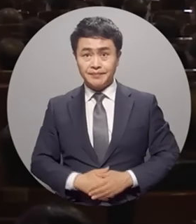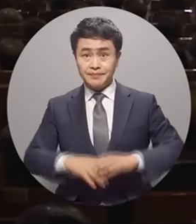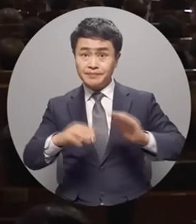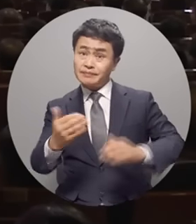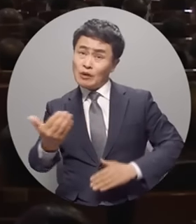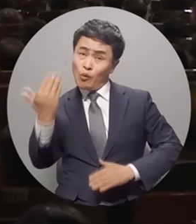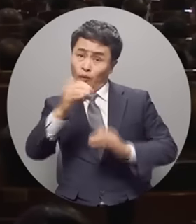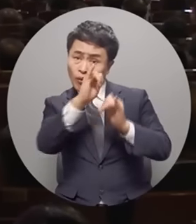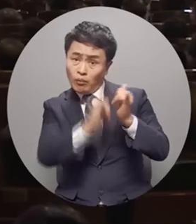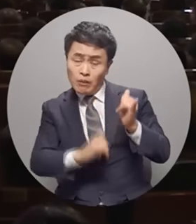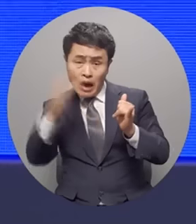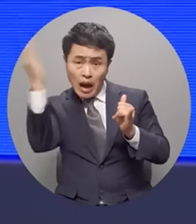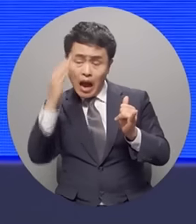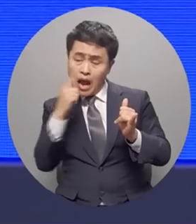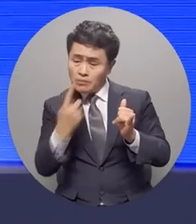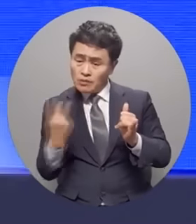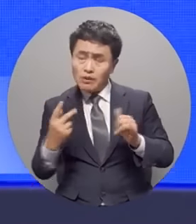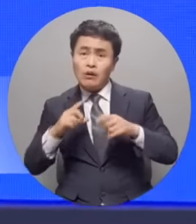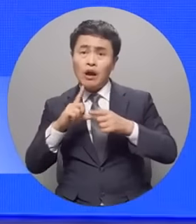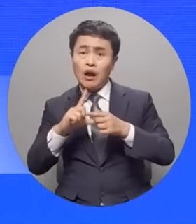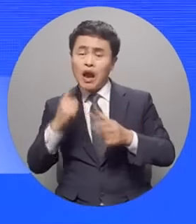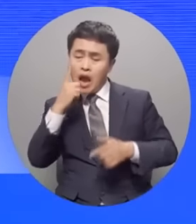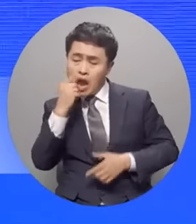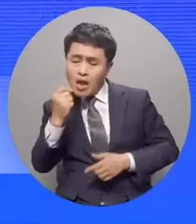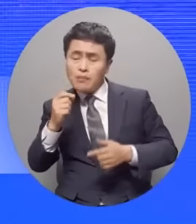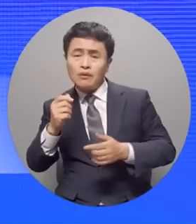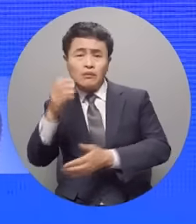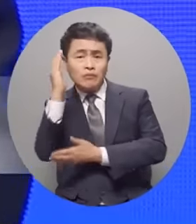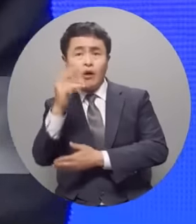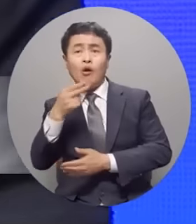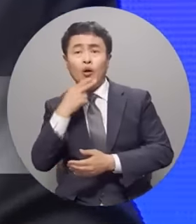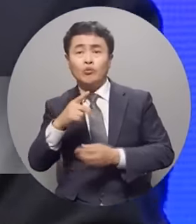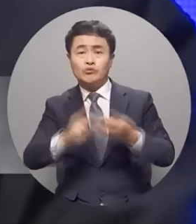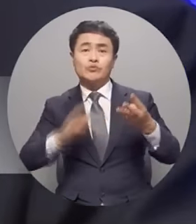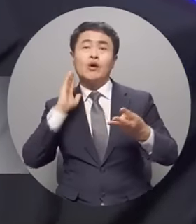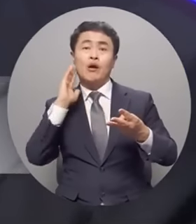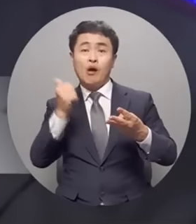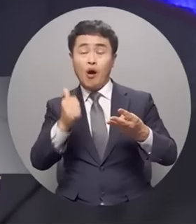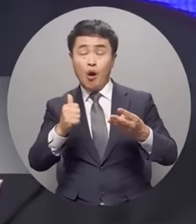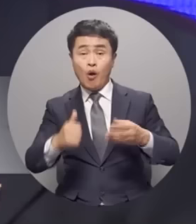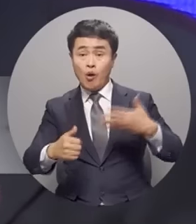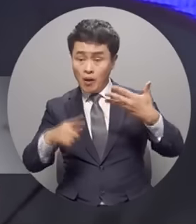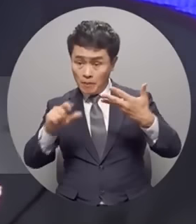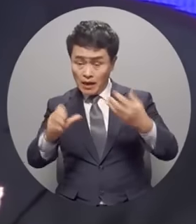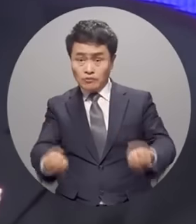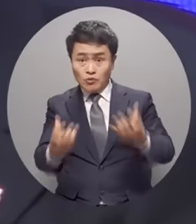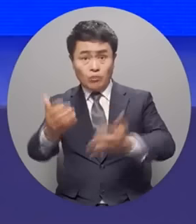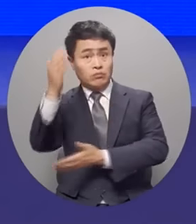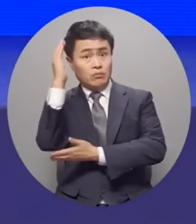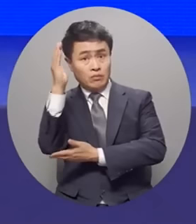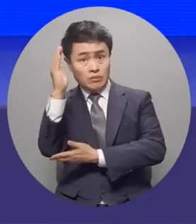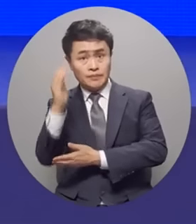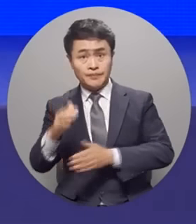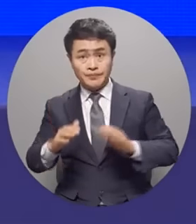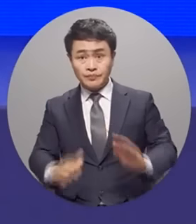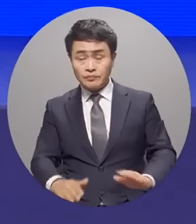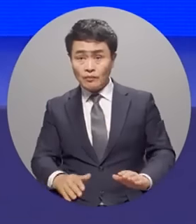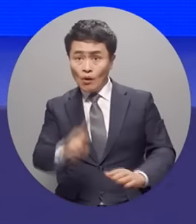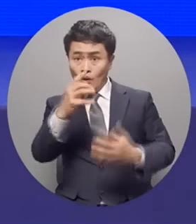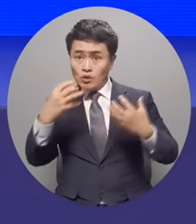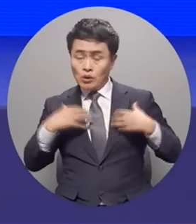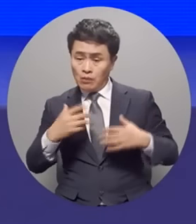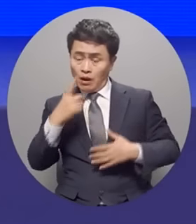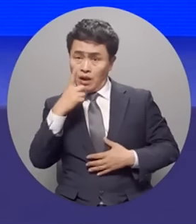과거사 문제와 한일 관계 등 일본에 대한 언급이 사라졌던 윤석열 대통령의 광복절 경축사. 정부가